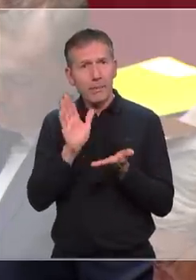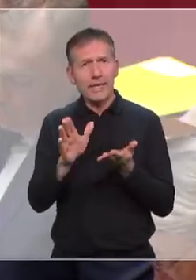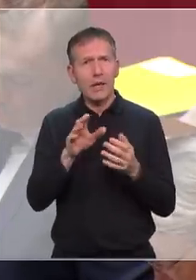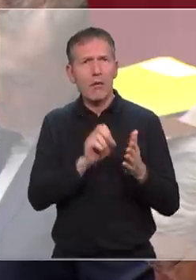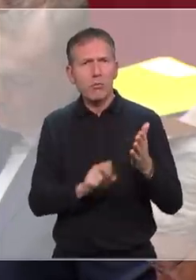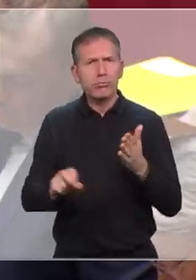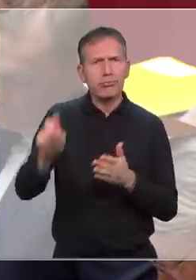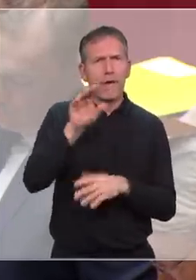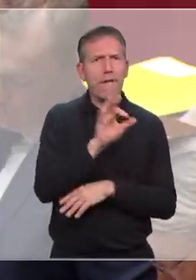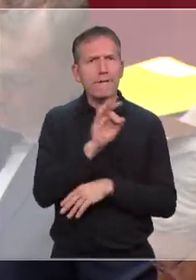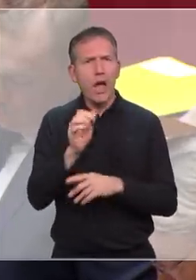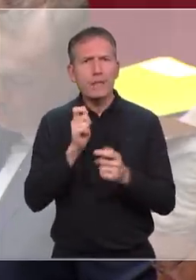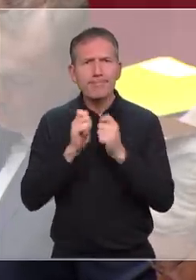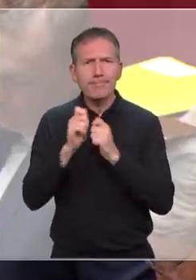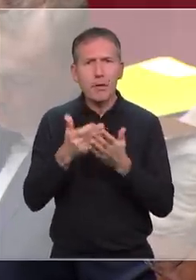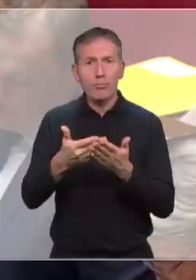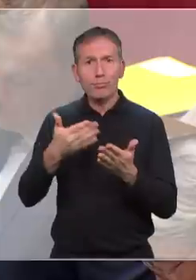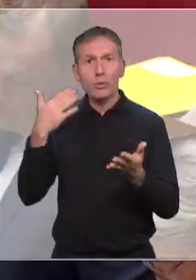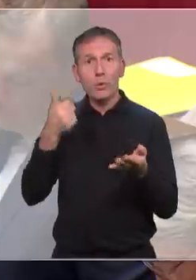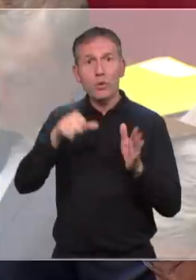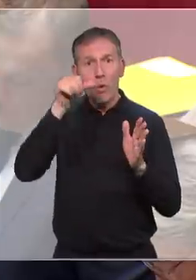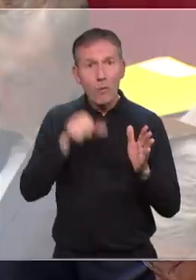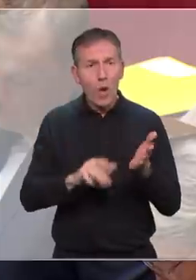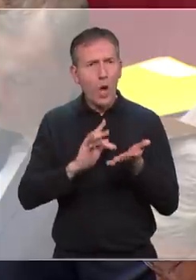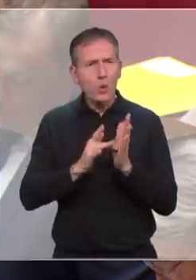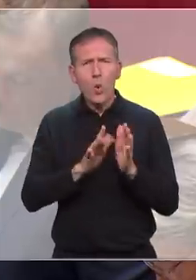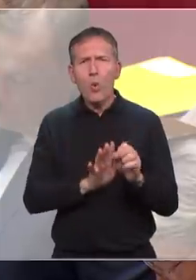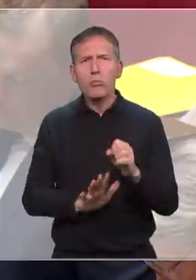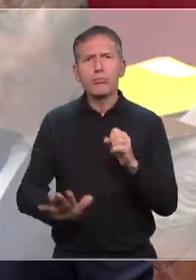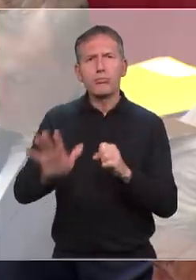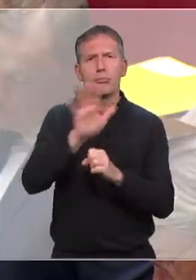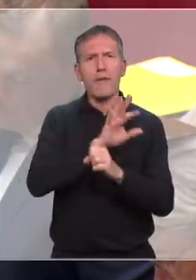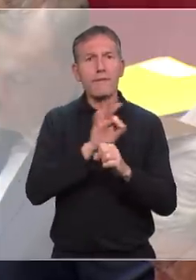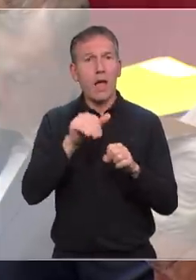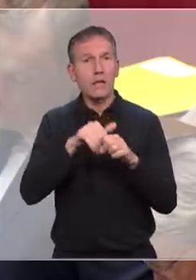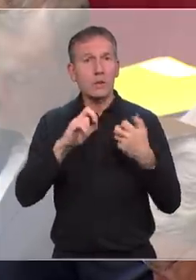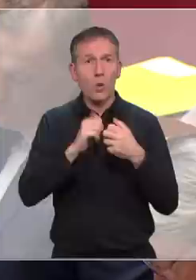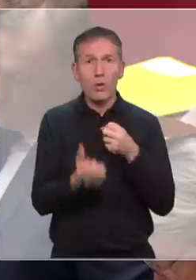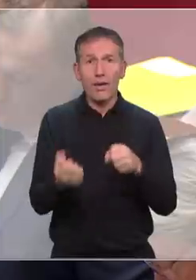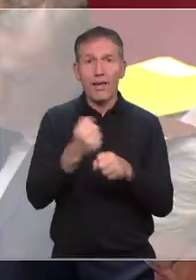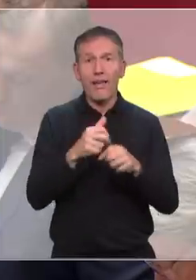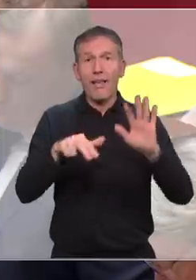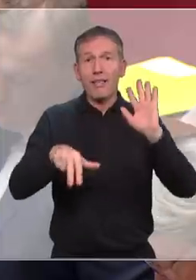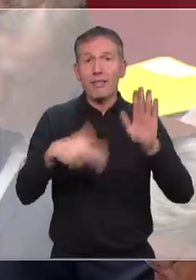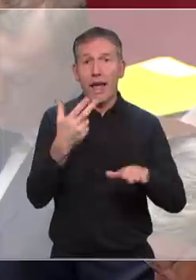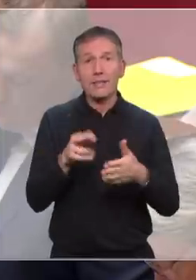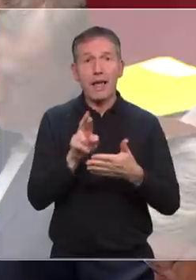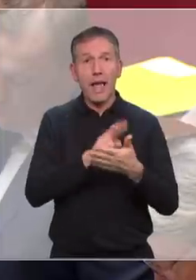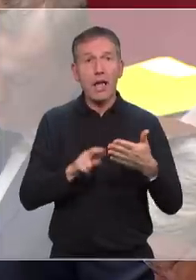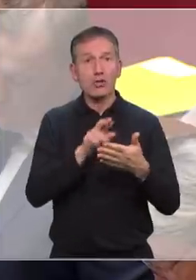France qui a commencé il y a déjà plusieurs mois, de toutes les infrastructures qui sont attendues dans les 13 régions métropolitaines et